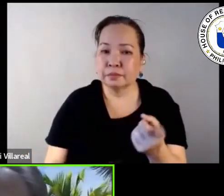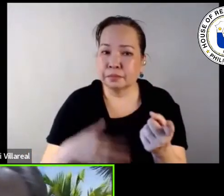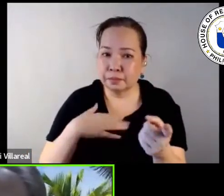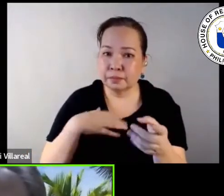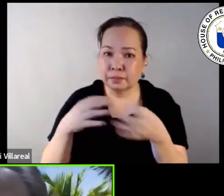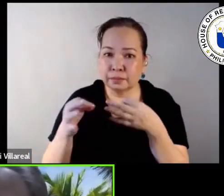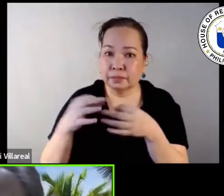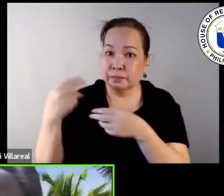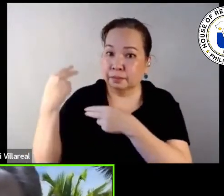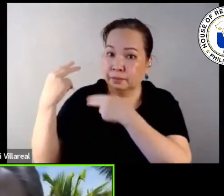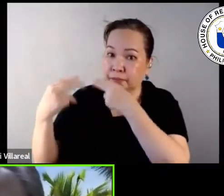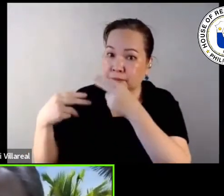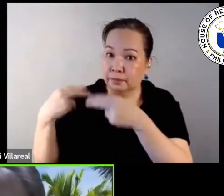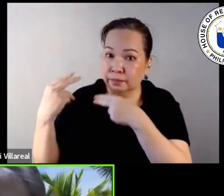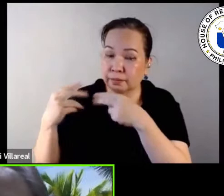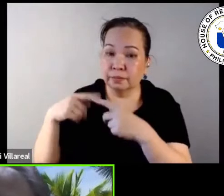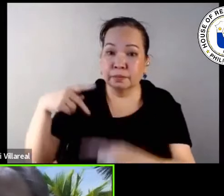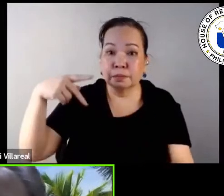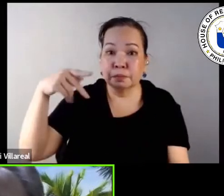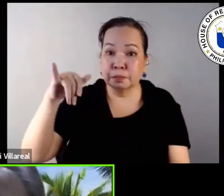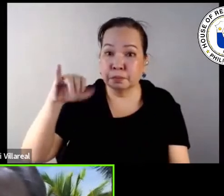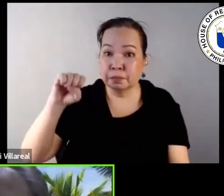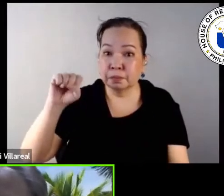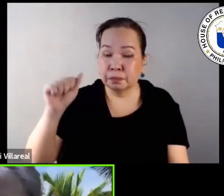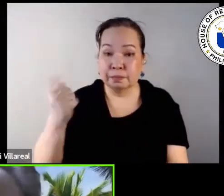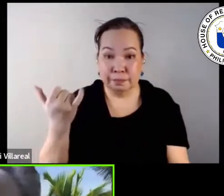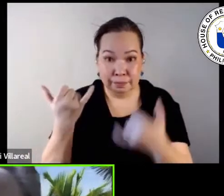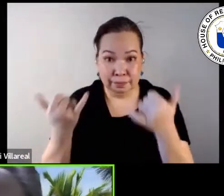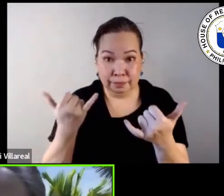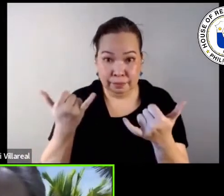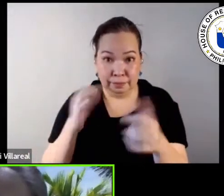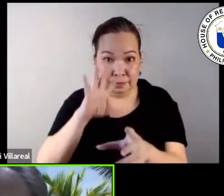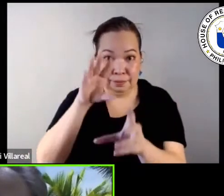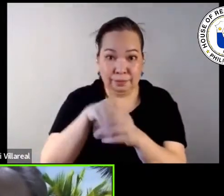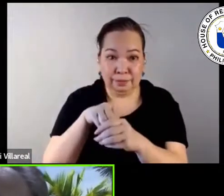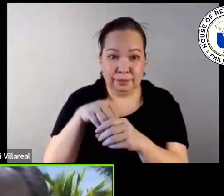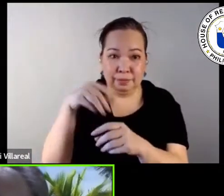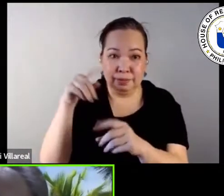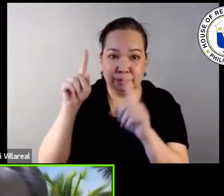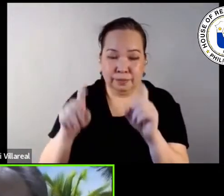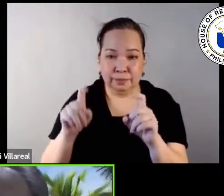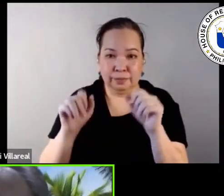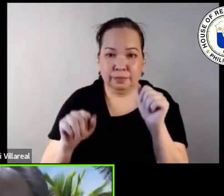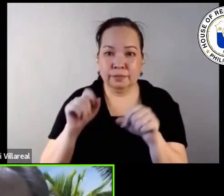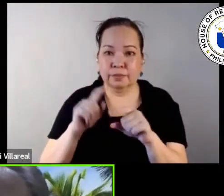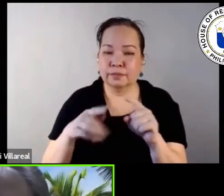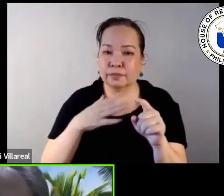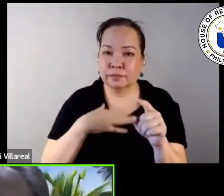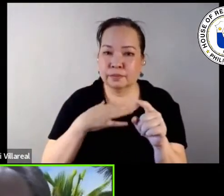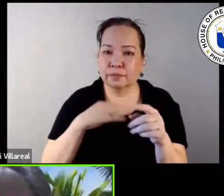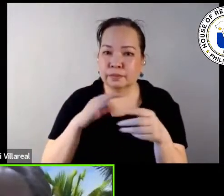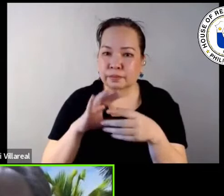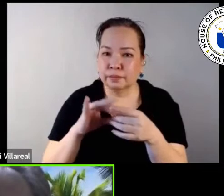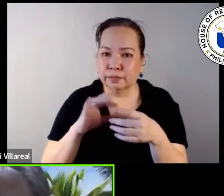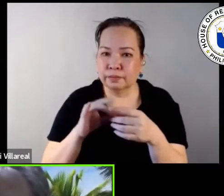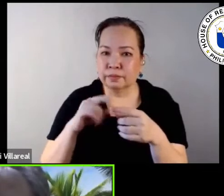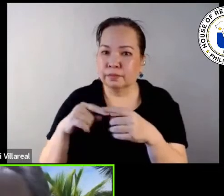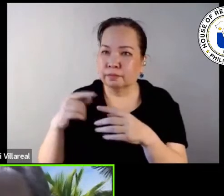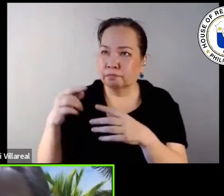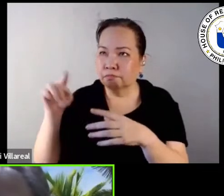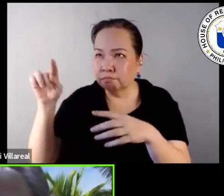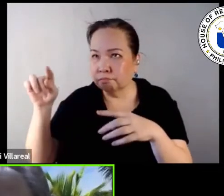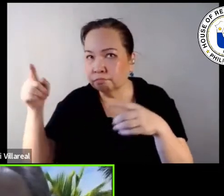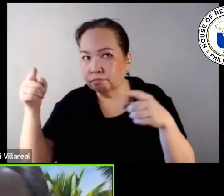yung historical, kasi yung PISA, ngayon lang po tayo sumali. Ang sinasabi ko po, yung trends in